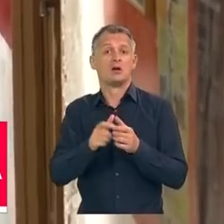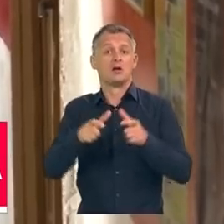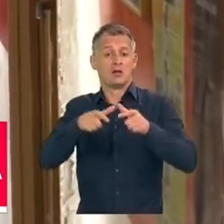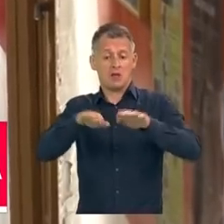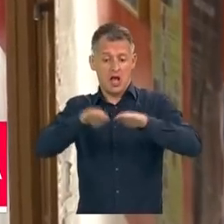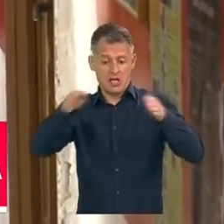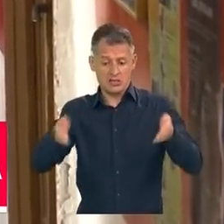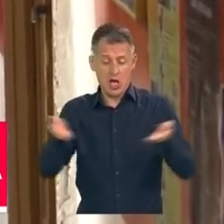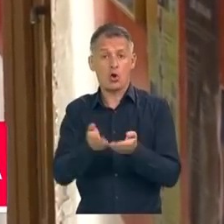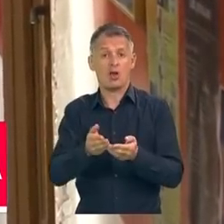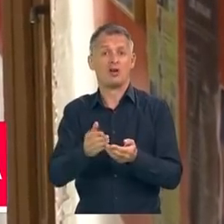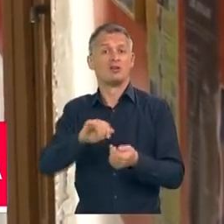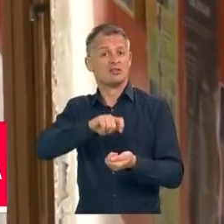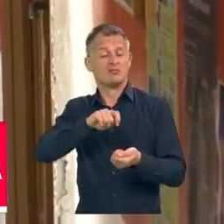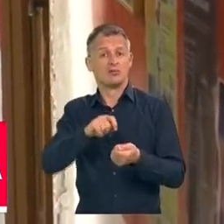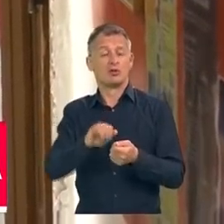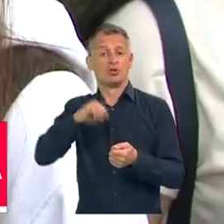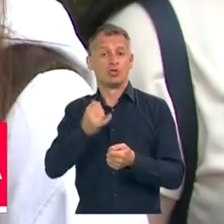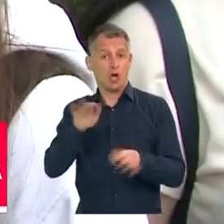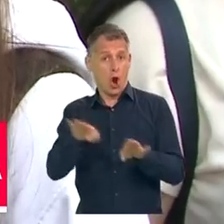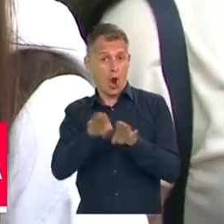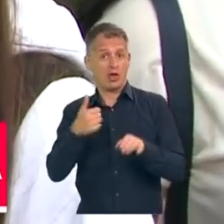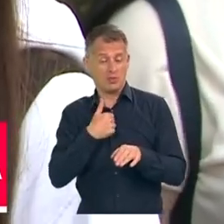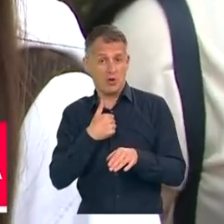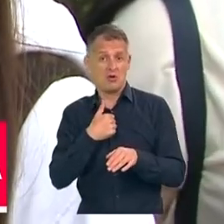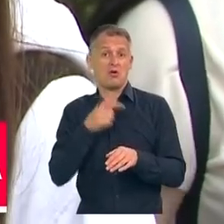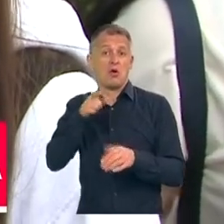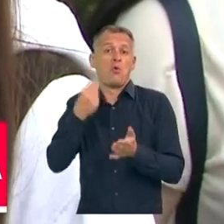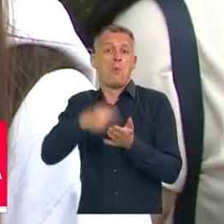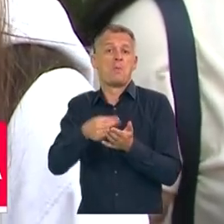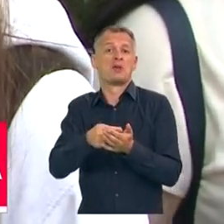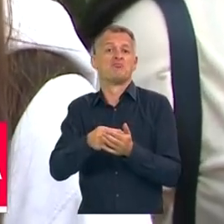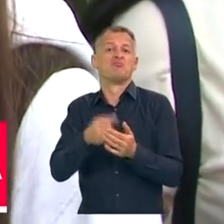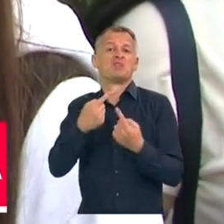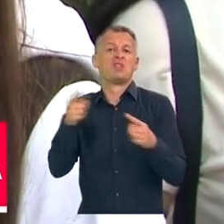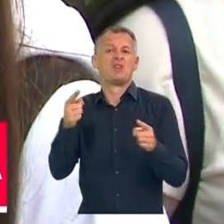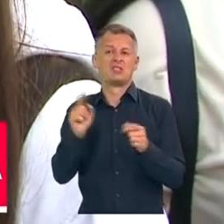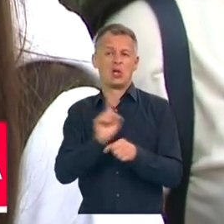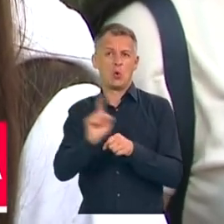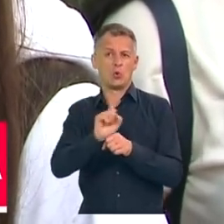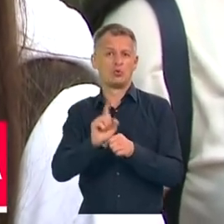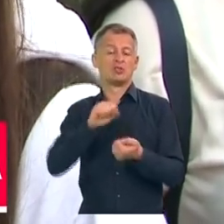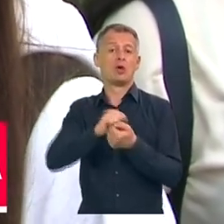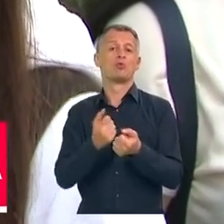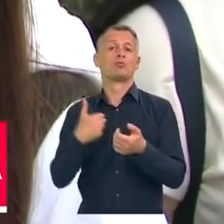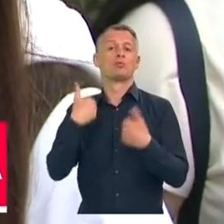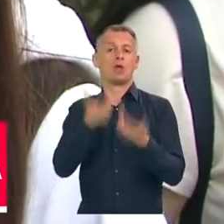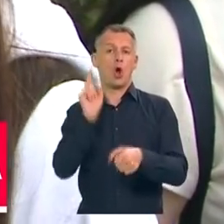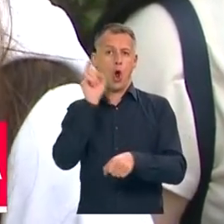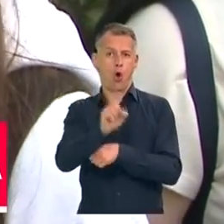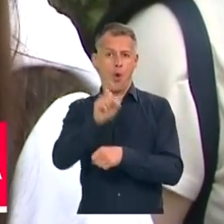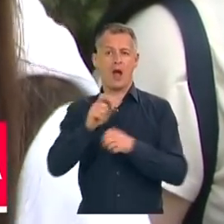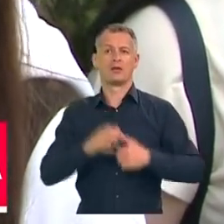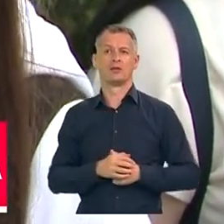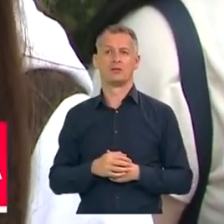ghiozdan. Însă colegii mei preferă să-și ia sticksuri sau, nu știu, să-și dea comandă la ceva, iar asta